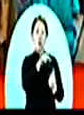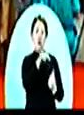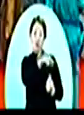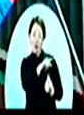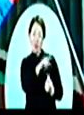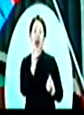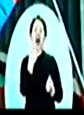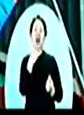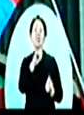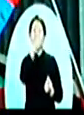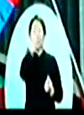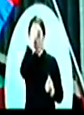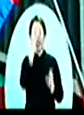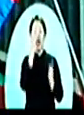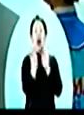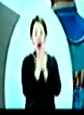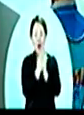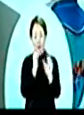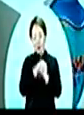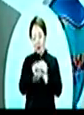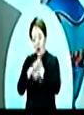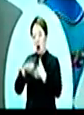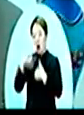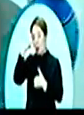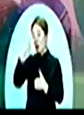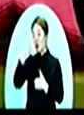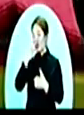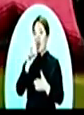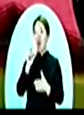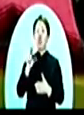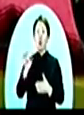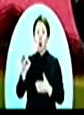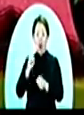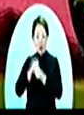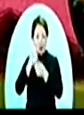ардын засгийн газартай хамтран Монгол хятадын экспо арга хэмжээг